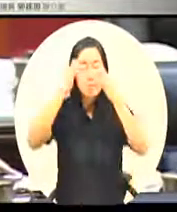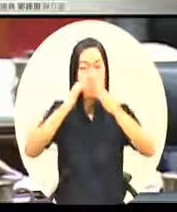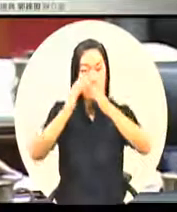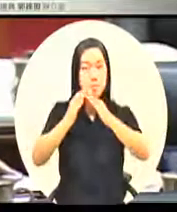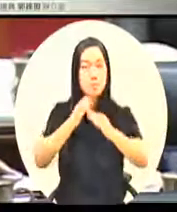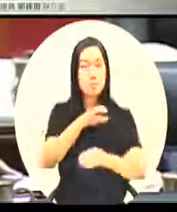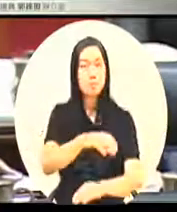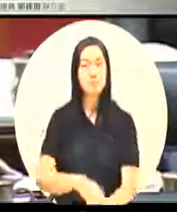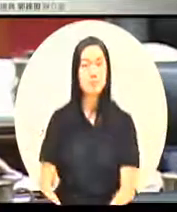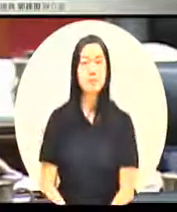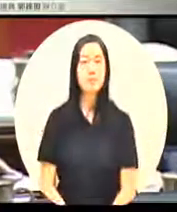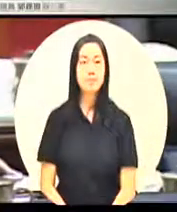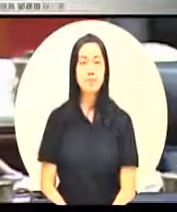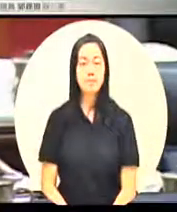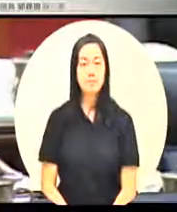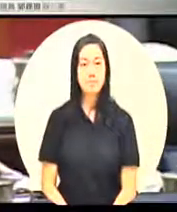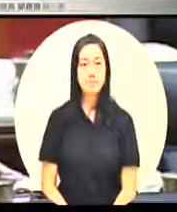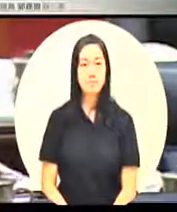23万。